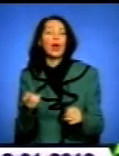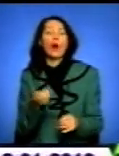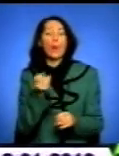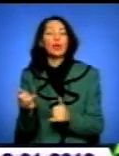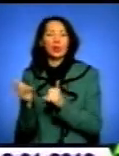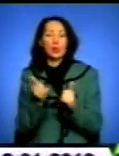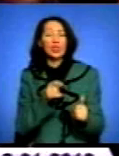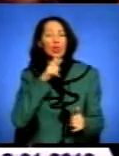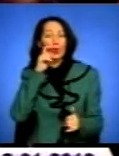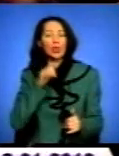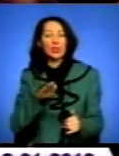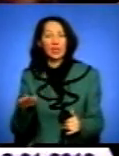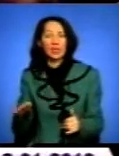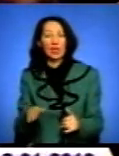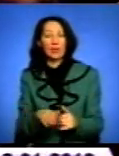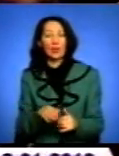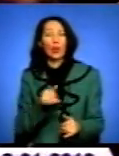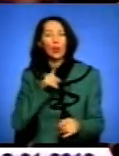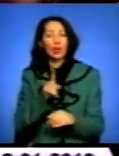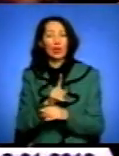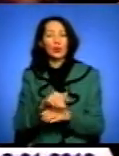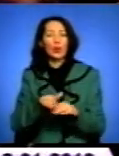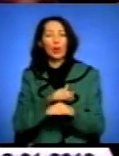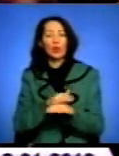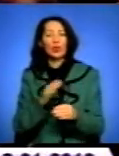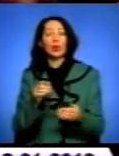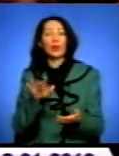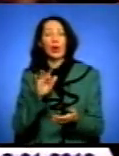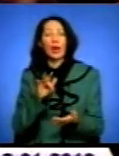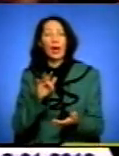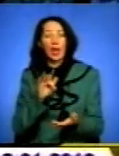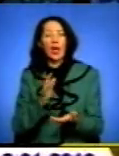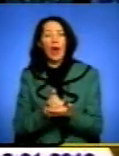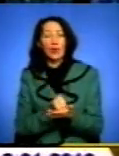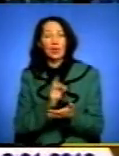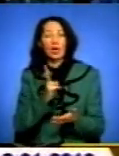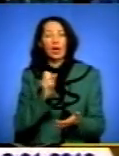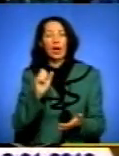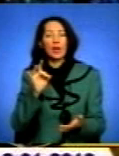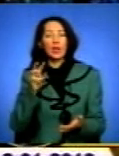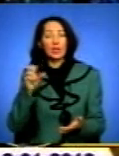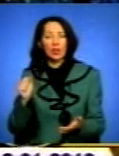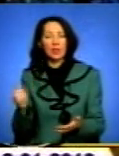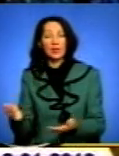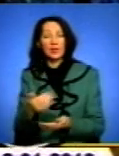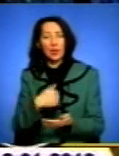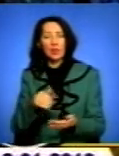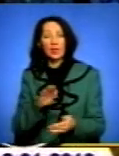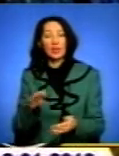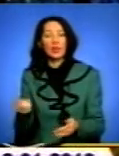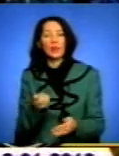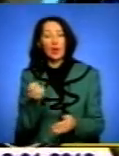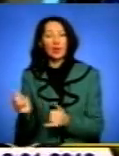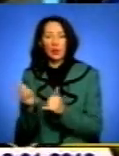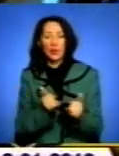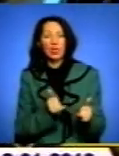сюжеті. У Тернопільському благодійному фонді «Карітас» зібралися діти з малозабезпечених та багатодітних родин. Кожен приніс